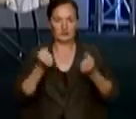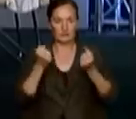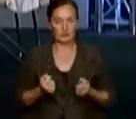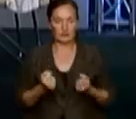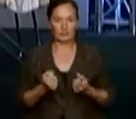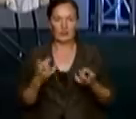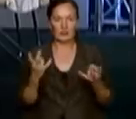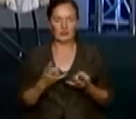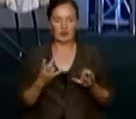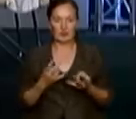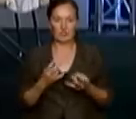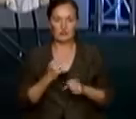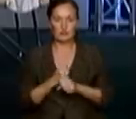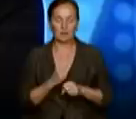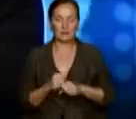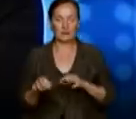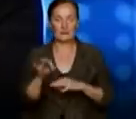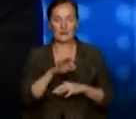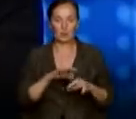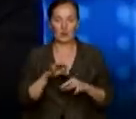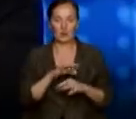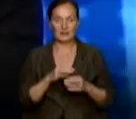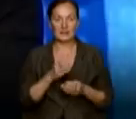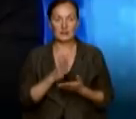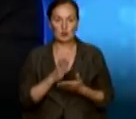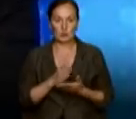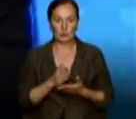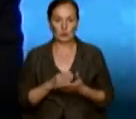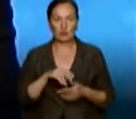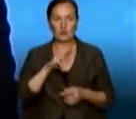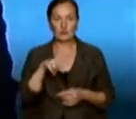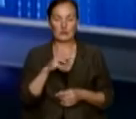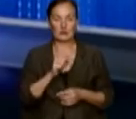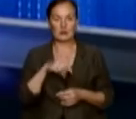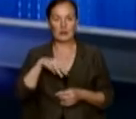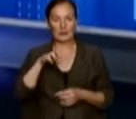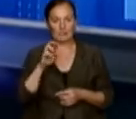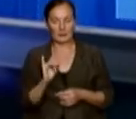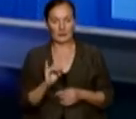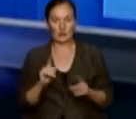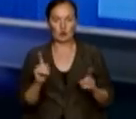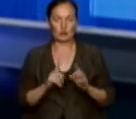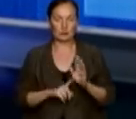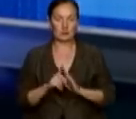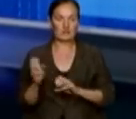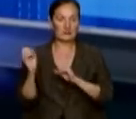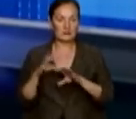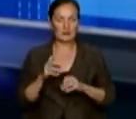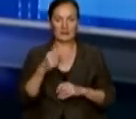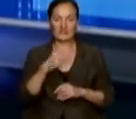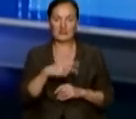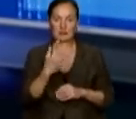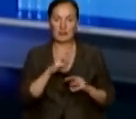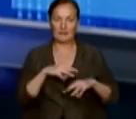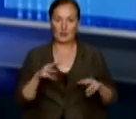на реконструкцію існуючої дамби, щоб по ній приїхав транспорт і почав вже насипати нову дамбу. Тобто 25 мільйонів було треба було на